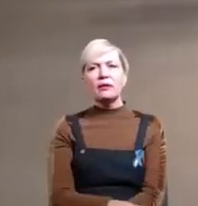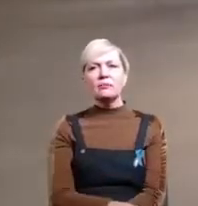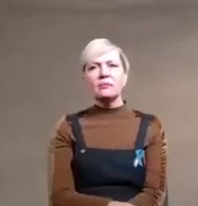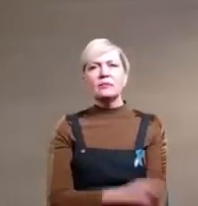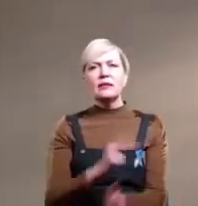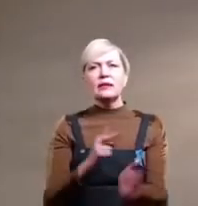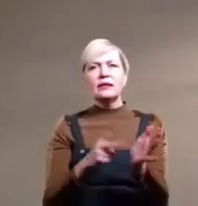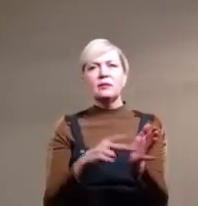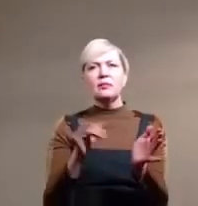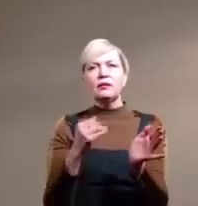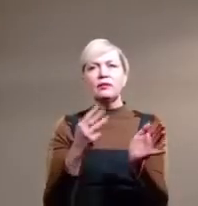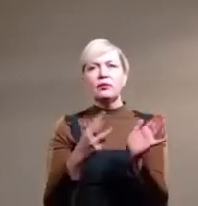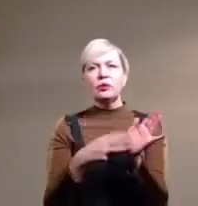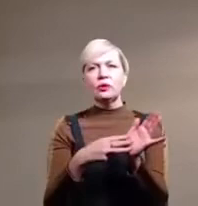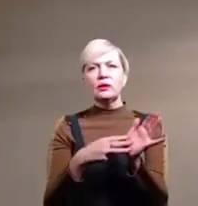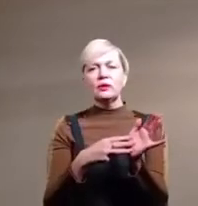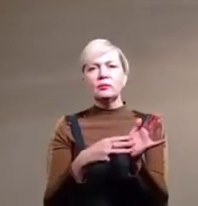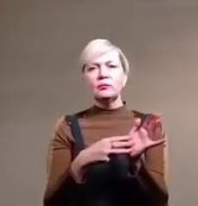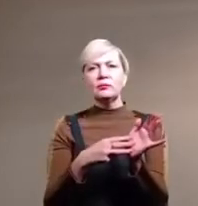Семь и